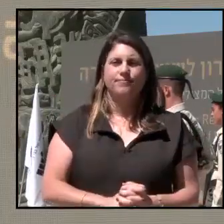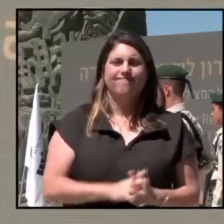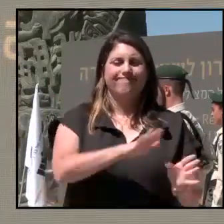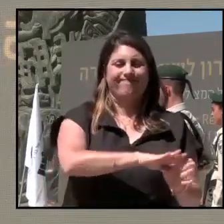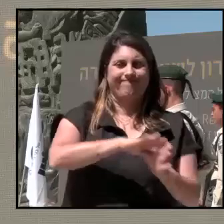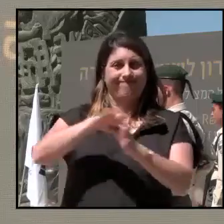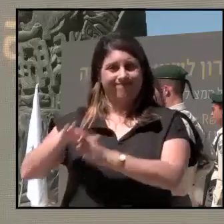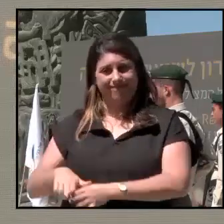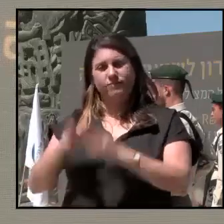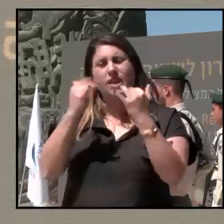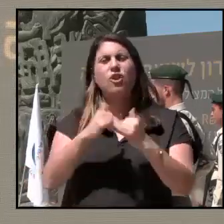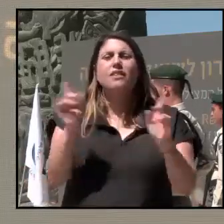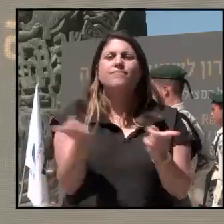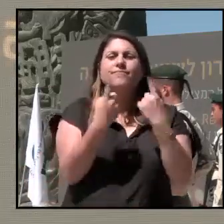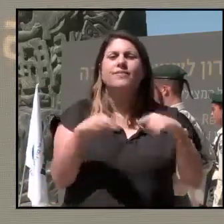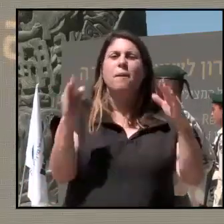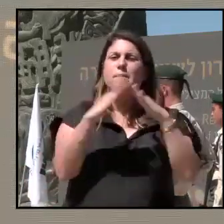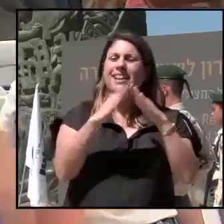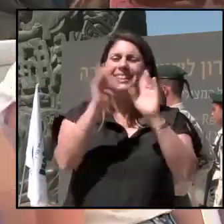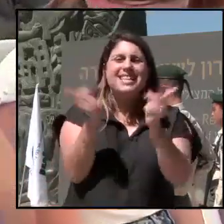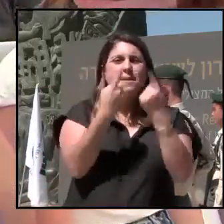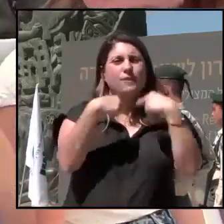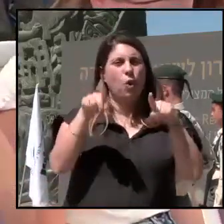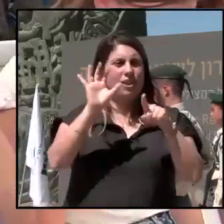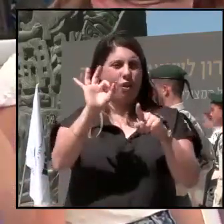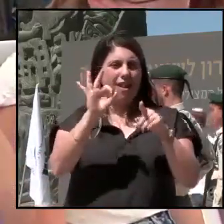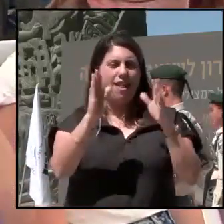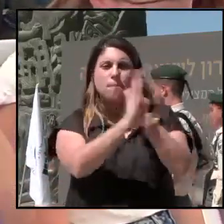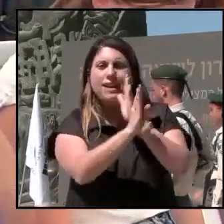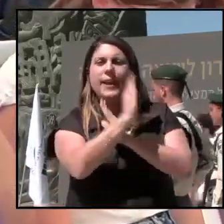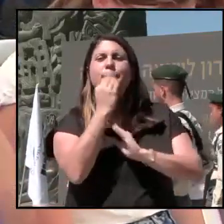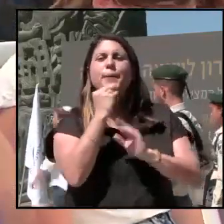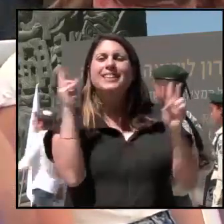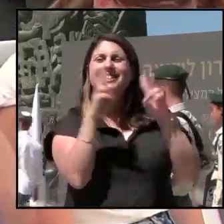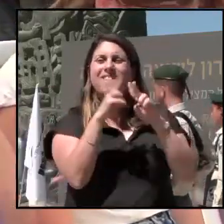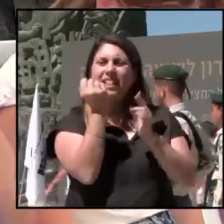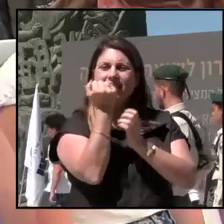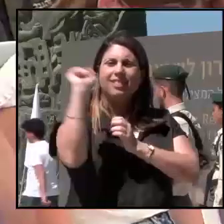נשמע כעת בית מתוך המנון הרזיסטנס של המחתרת היהודית בצרפת.